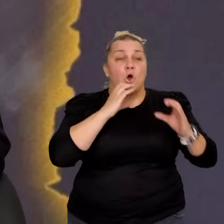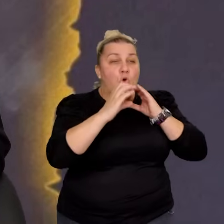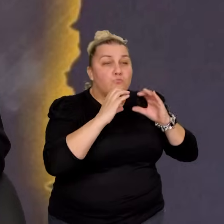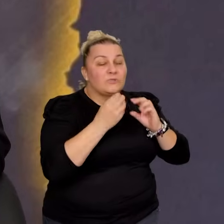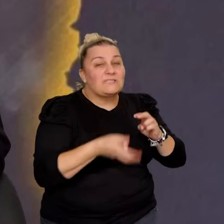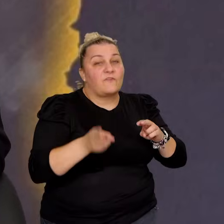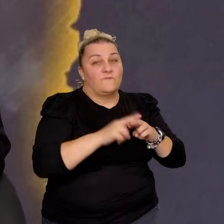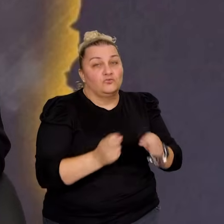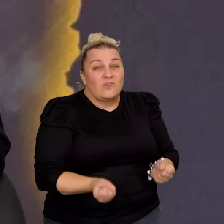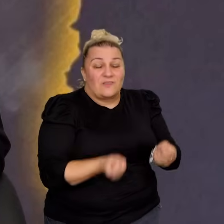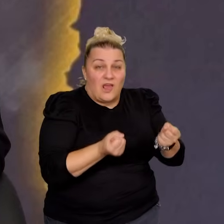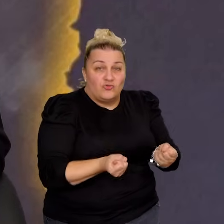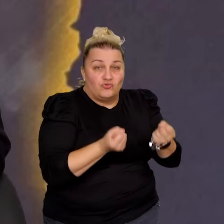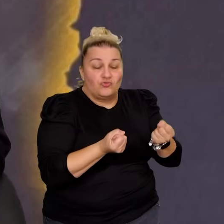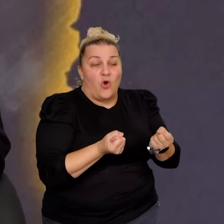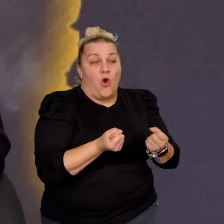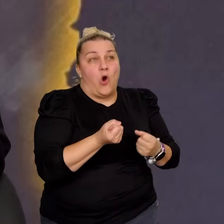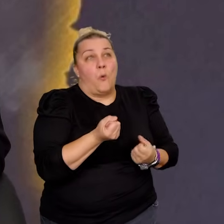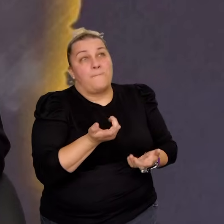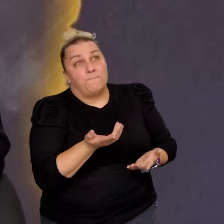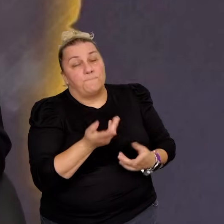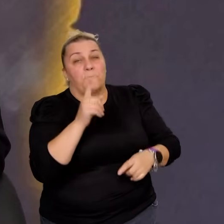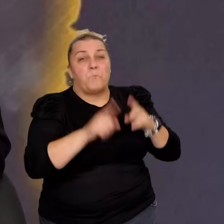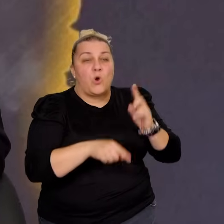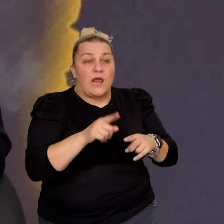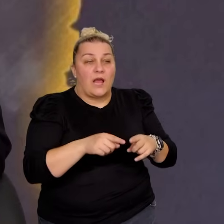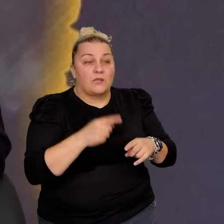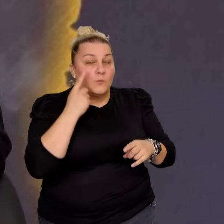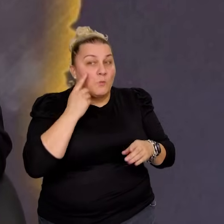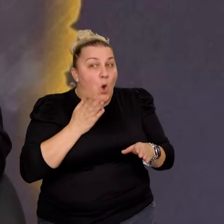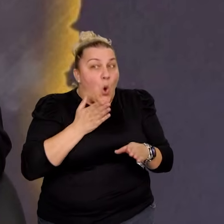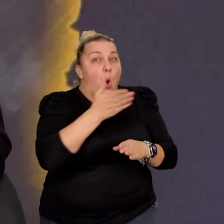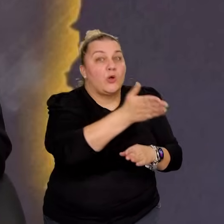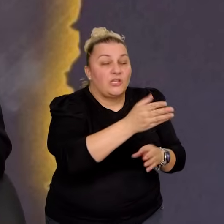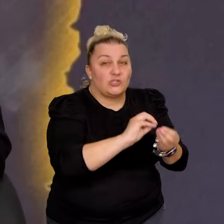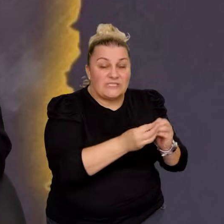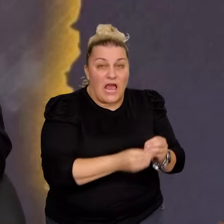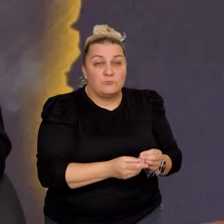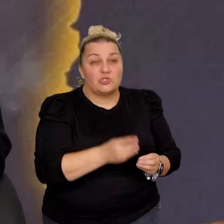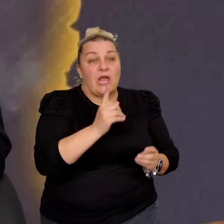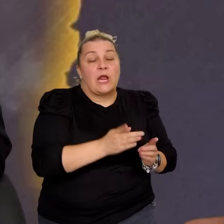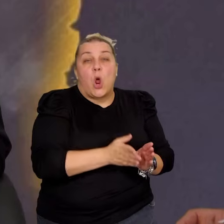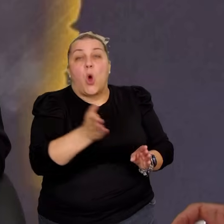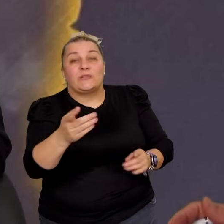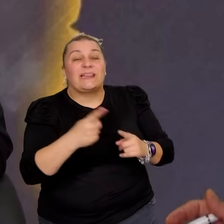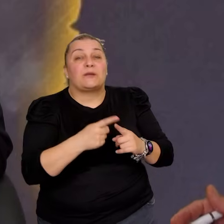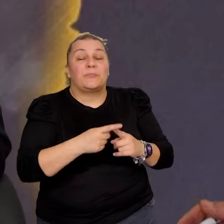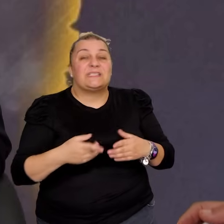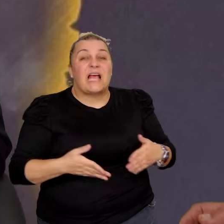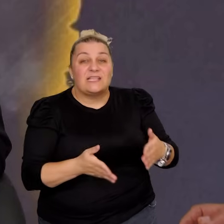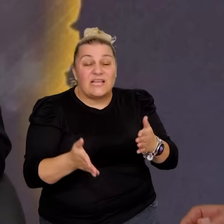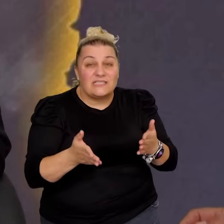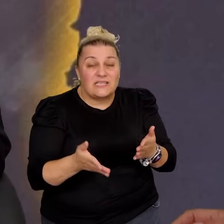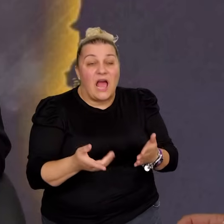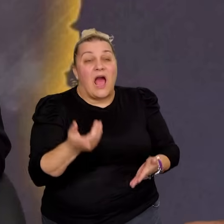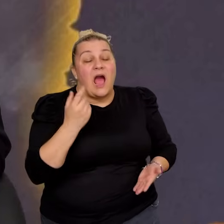svakim danom sve teža. Nekad je bilo što kaže odeš ili do Sajmišta, odeš ili do Trpinjske ceste, međutim